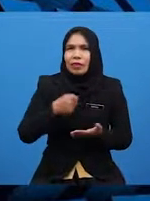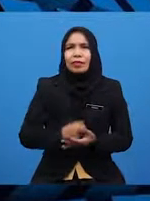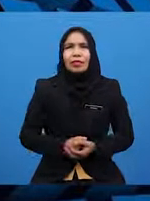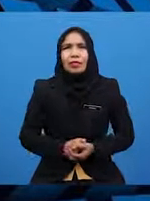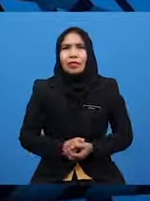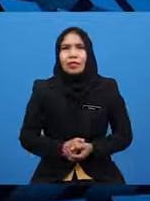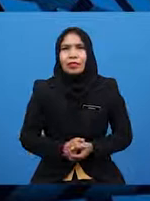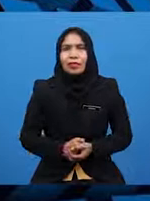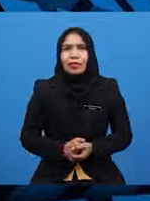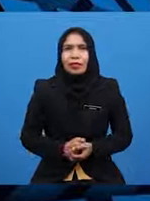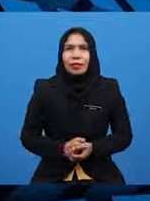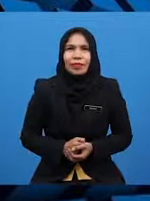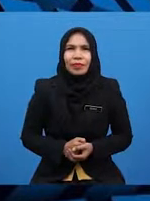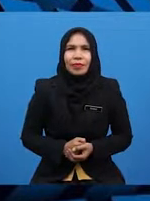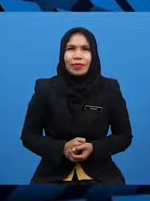Sulaiman, Kuala Lumpur.